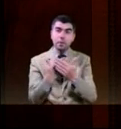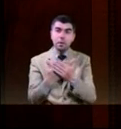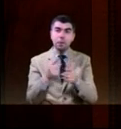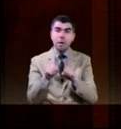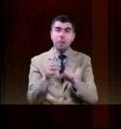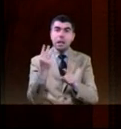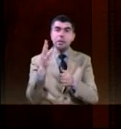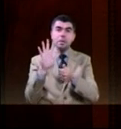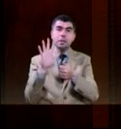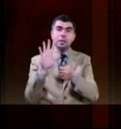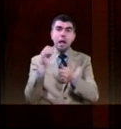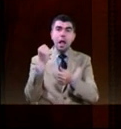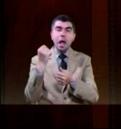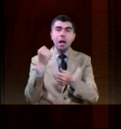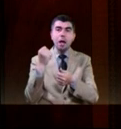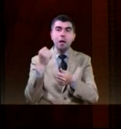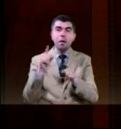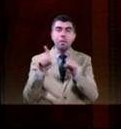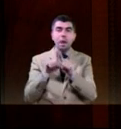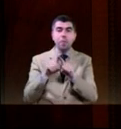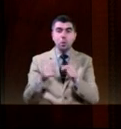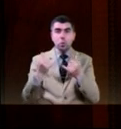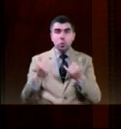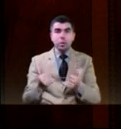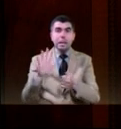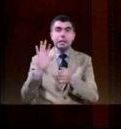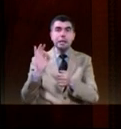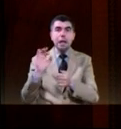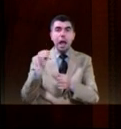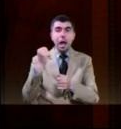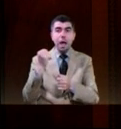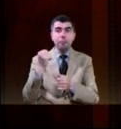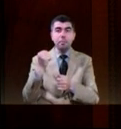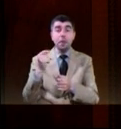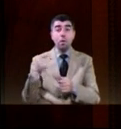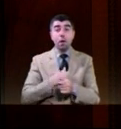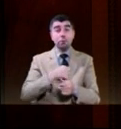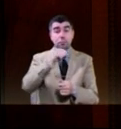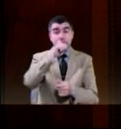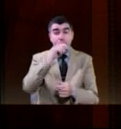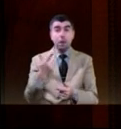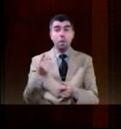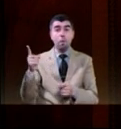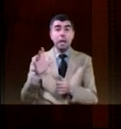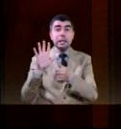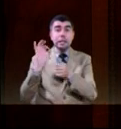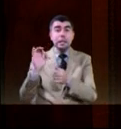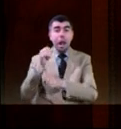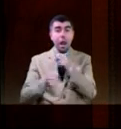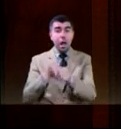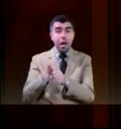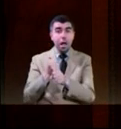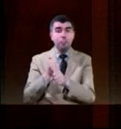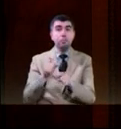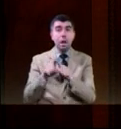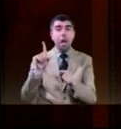غيكمل 63 سنه ما غيتنقصلوش على داك الشيء اللي غيخرج به دابا 60 سنه، ولكن لا بغى يخرج تقاعد نسبي ب 60 سنه،